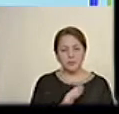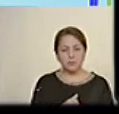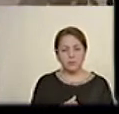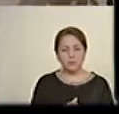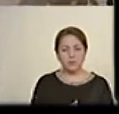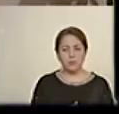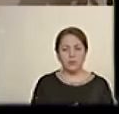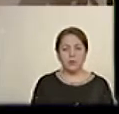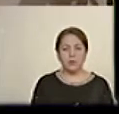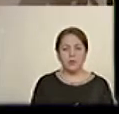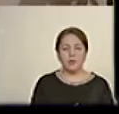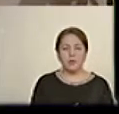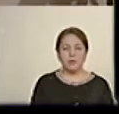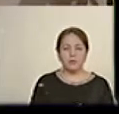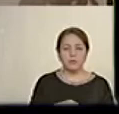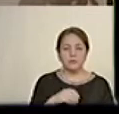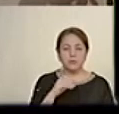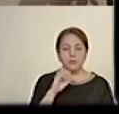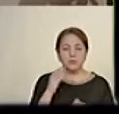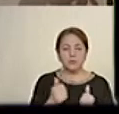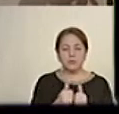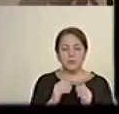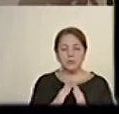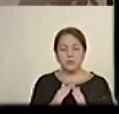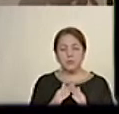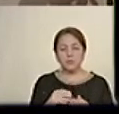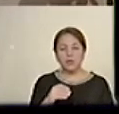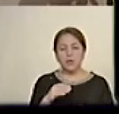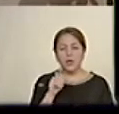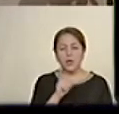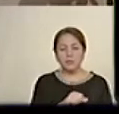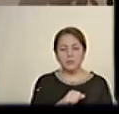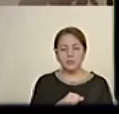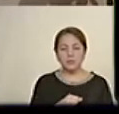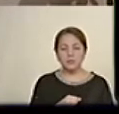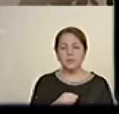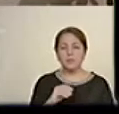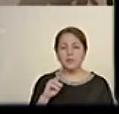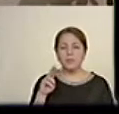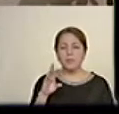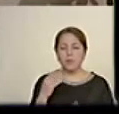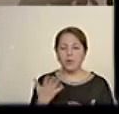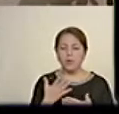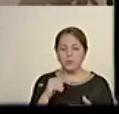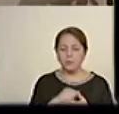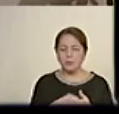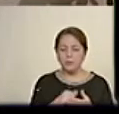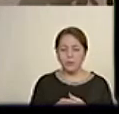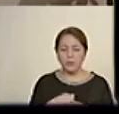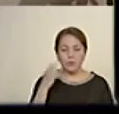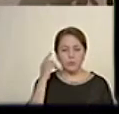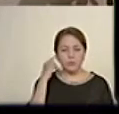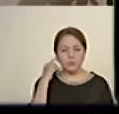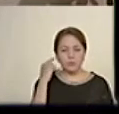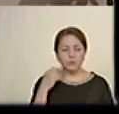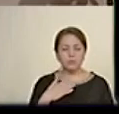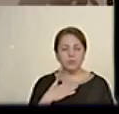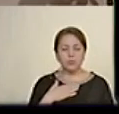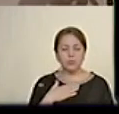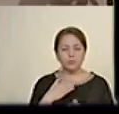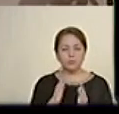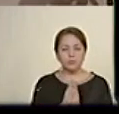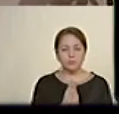ограды. Сосед остался недоволен по какой причине? Услышав нашу просьбу помочь